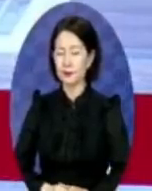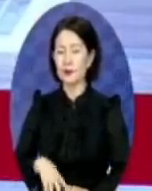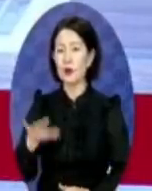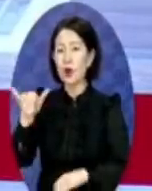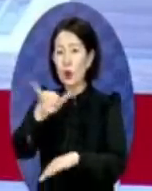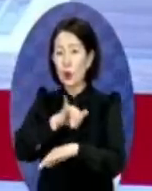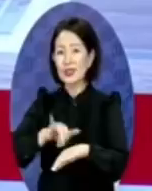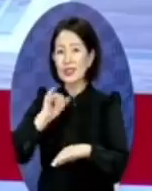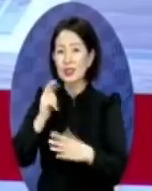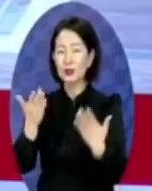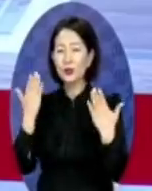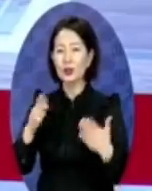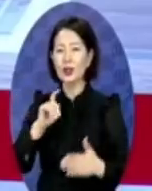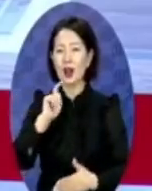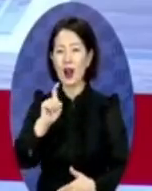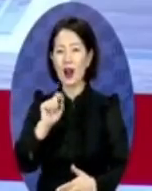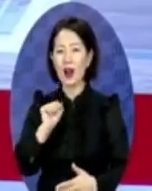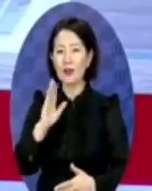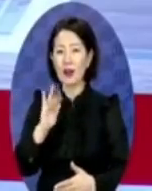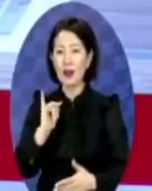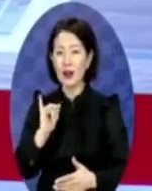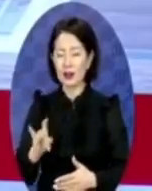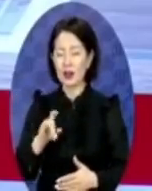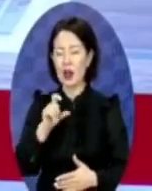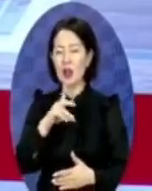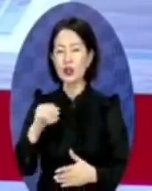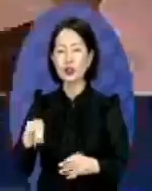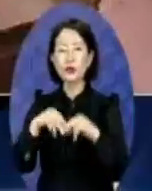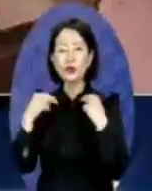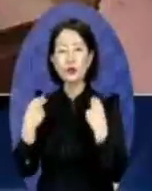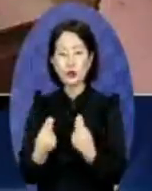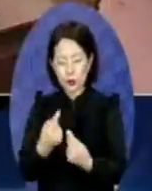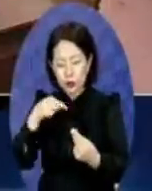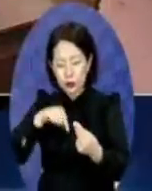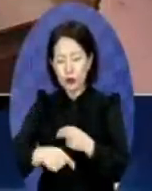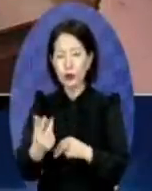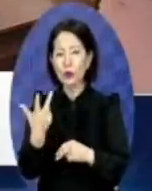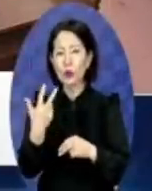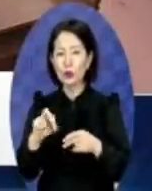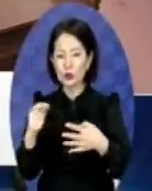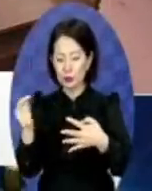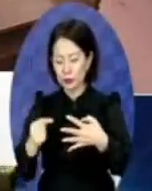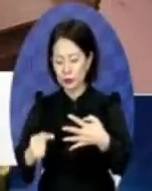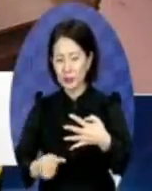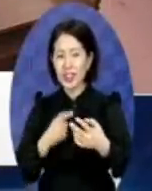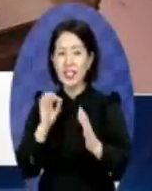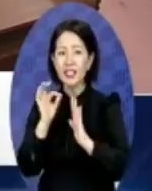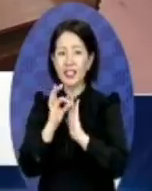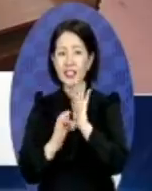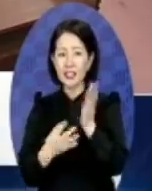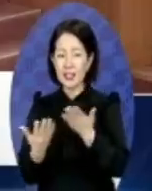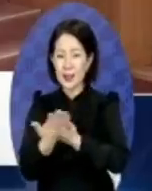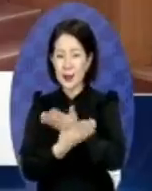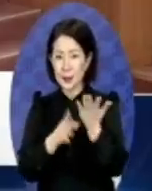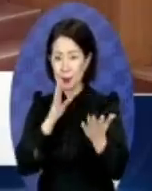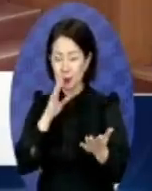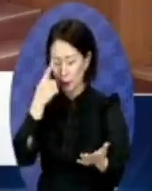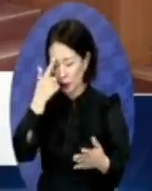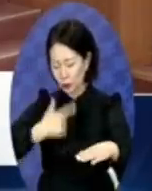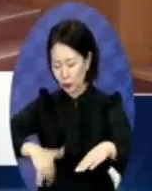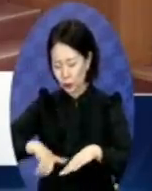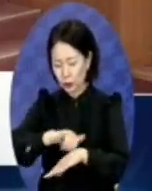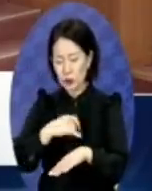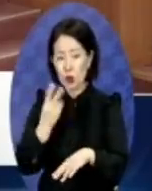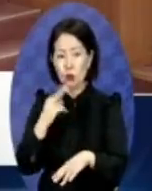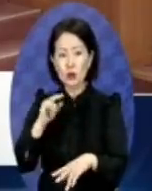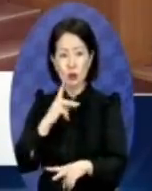Улсын их хурлын хаврын ээлж чуулганаар 30 орчим асуудал хэлцэх тов гараад байна. Тэр дундаа Монгол Улсын үндсэн хуульд оруулах нэмэлт өөрчлөлтийн төсөл, за